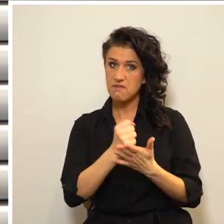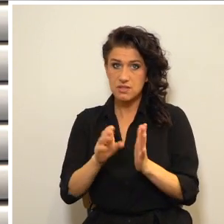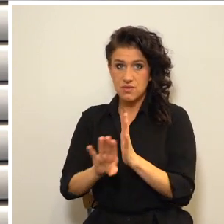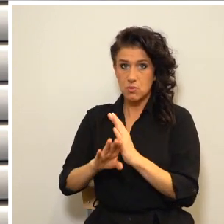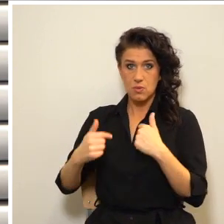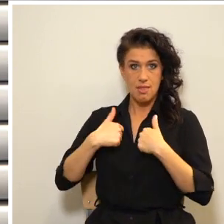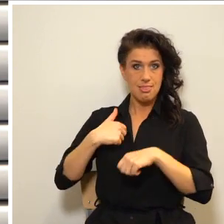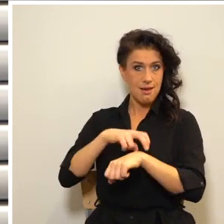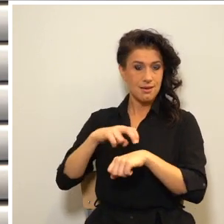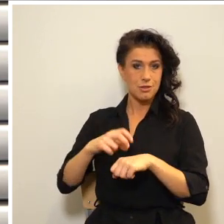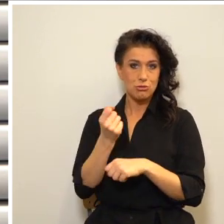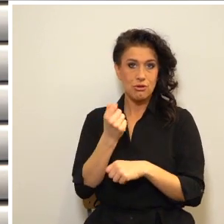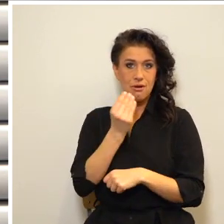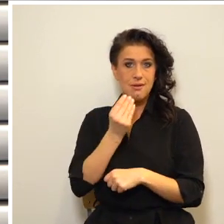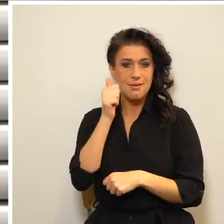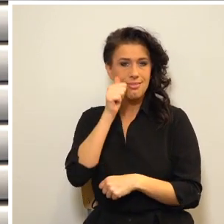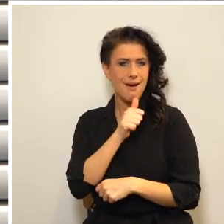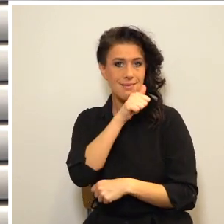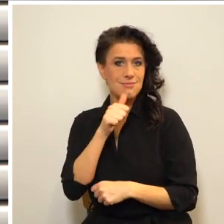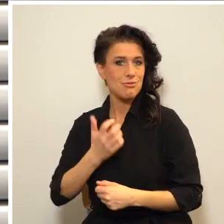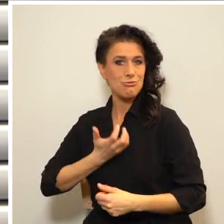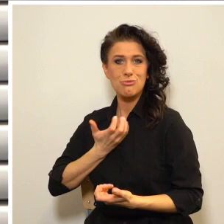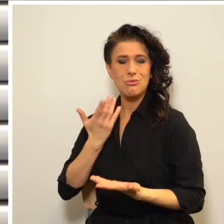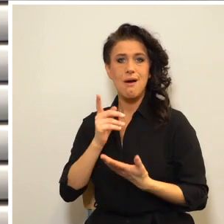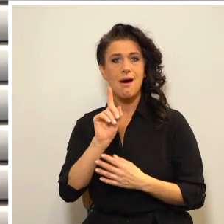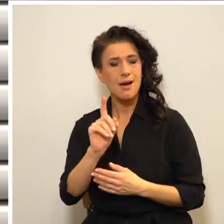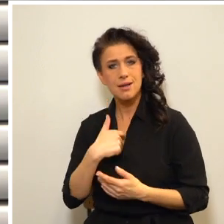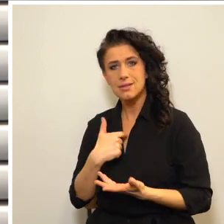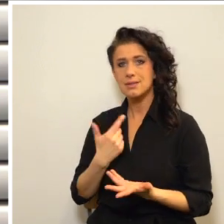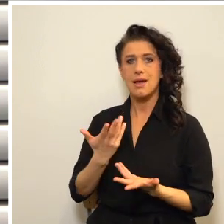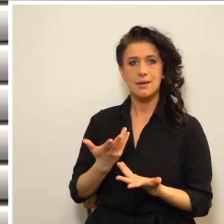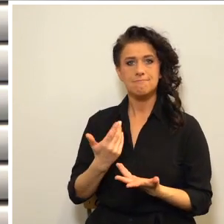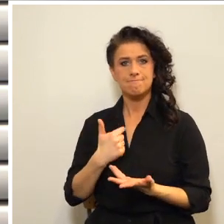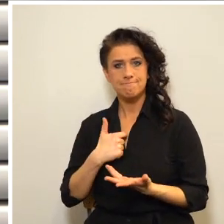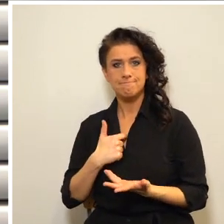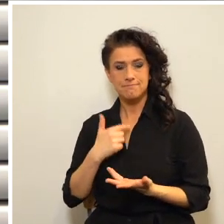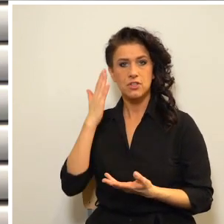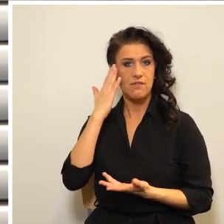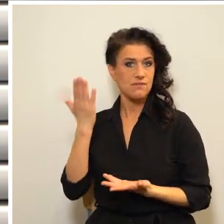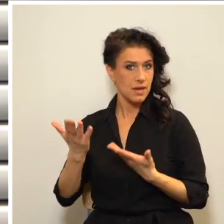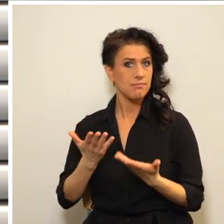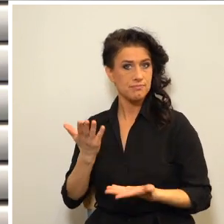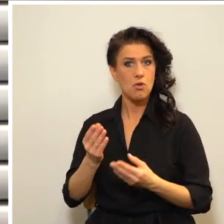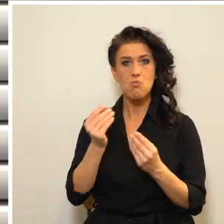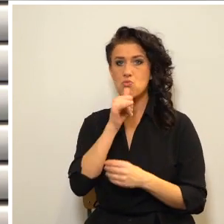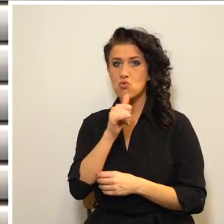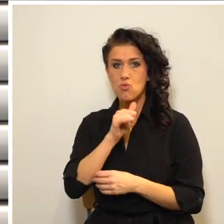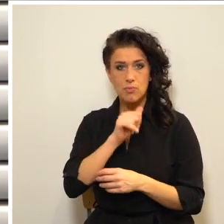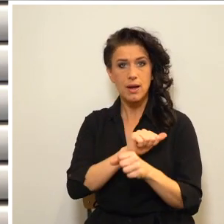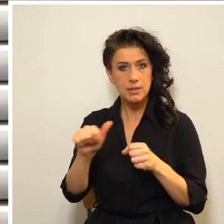lekarzu jeszcze są trochę tajemnicze ale bo w są już takie próby